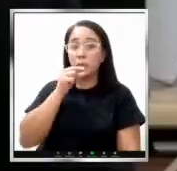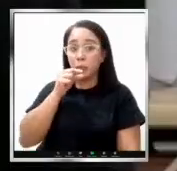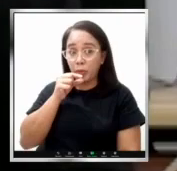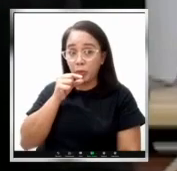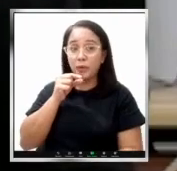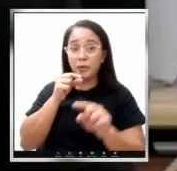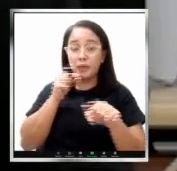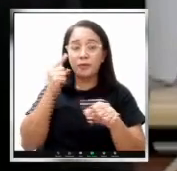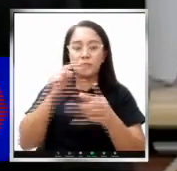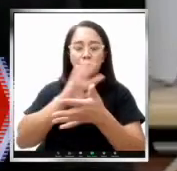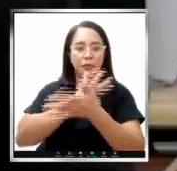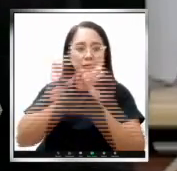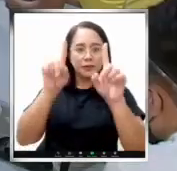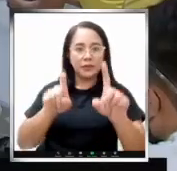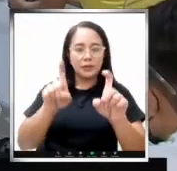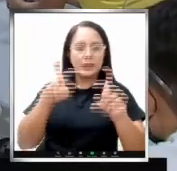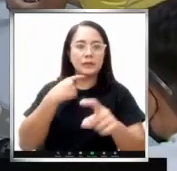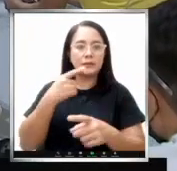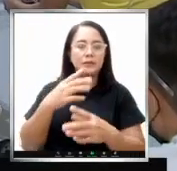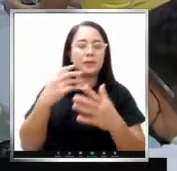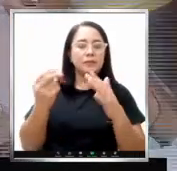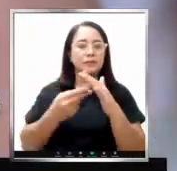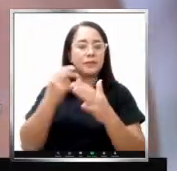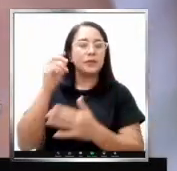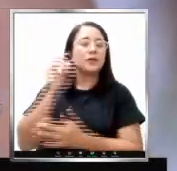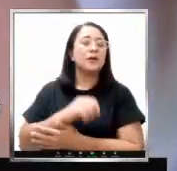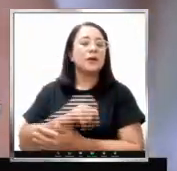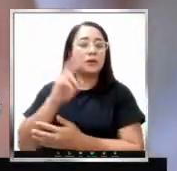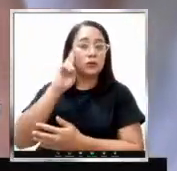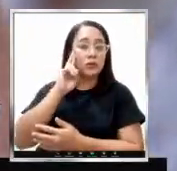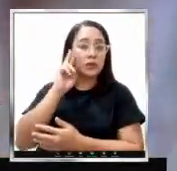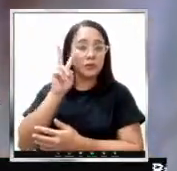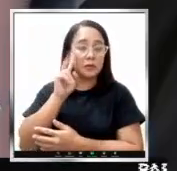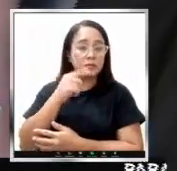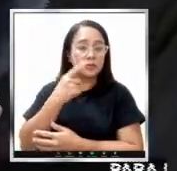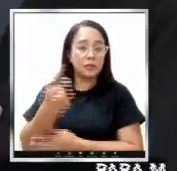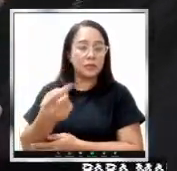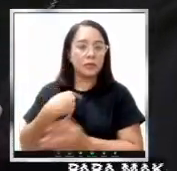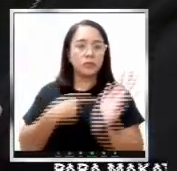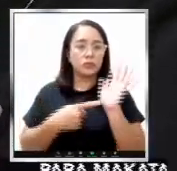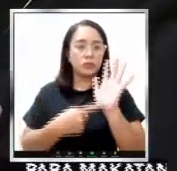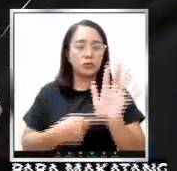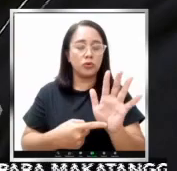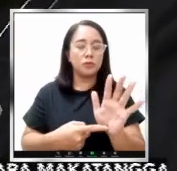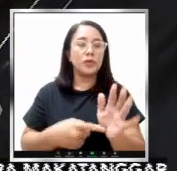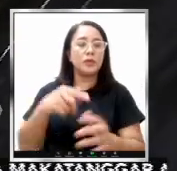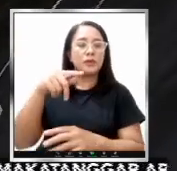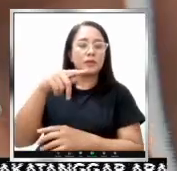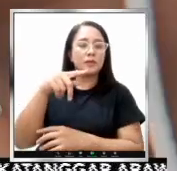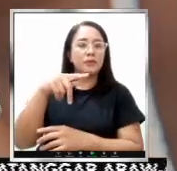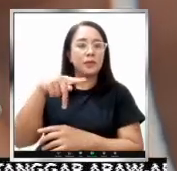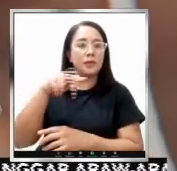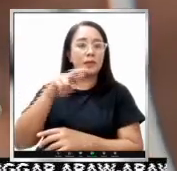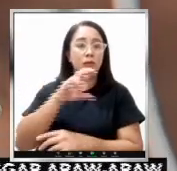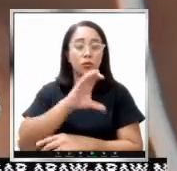Ayon kay Health Undersecretary Maria Rosario Vergere, ipinakita ng Red Cross ang resulta ng kanilang pag-aaral ukol dito.